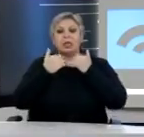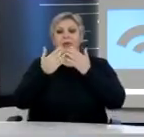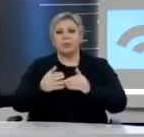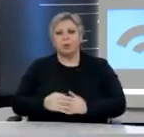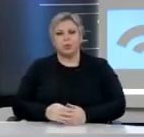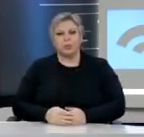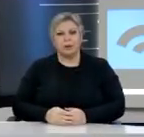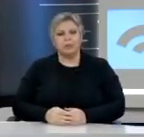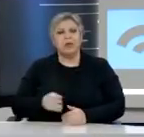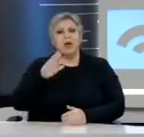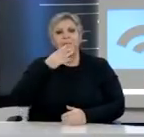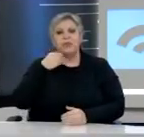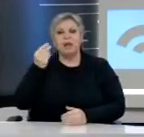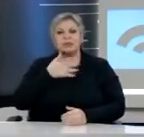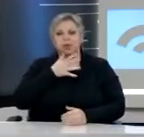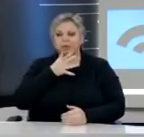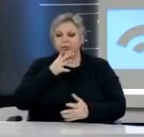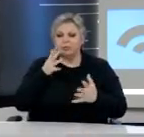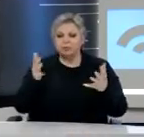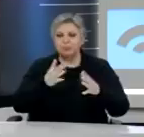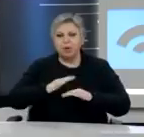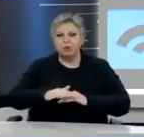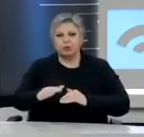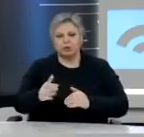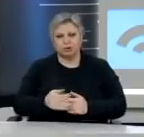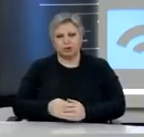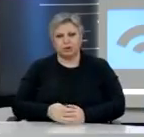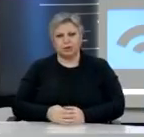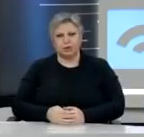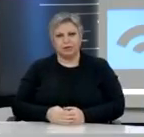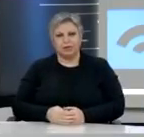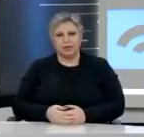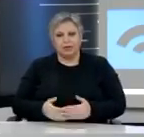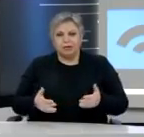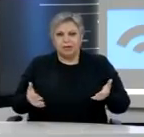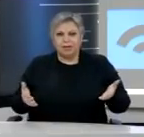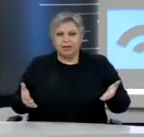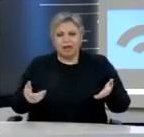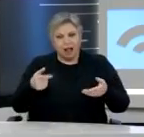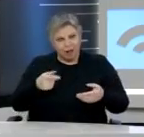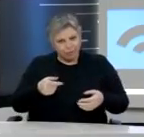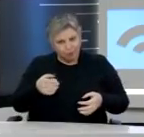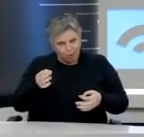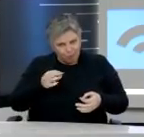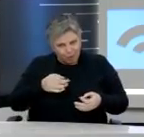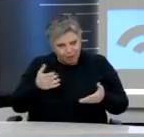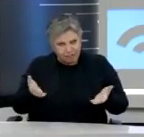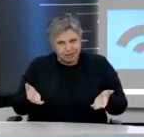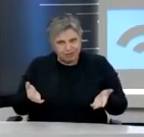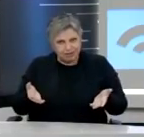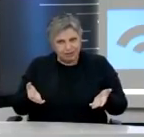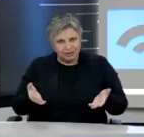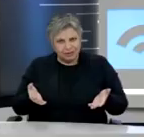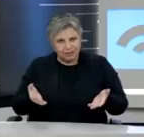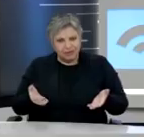σας. Εγώ από την άλλη πλευρά, κυρίες και κύριοι βουλευτές, κυρίες και κύριοι συνάδελφοι, κύριε Μητσοτάκη,